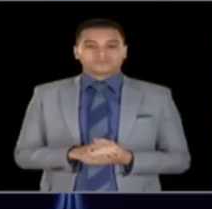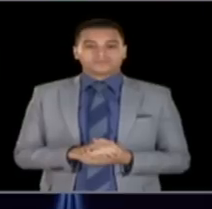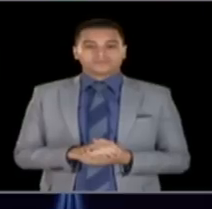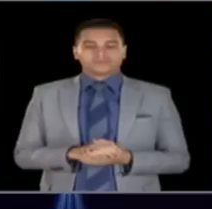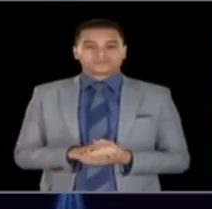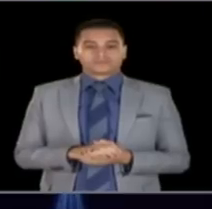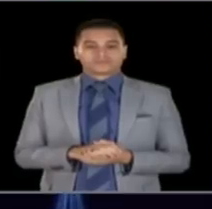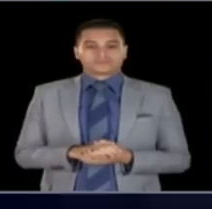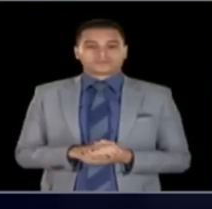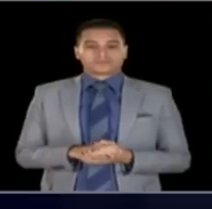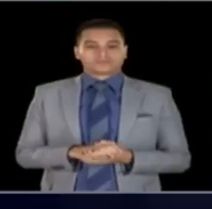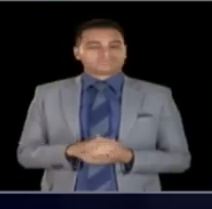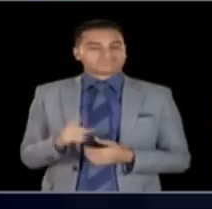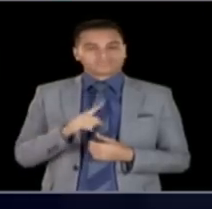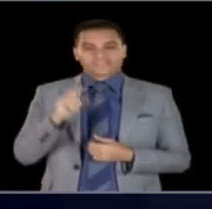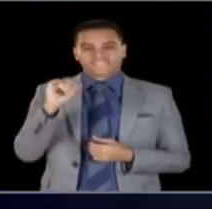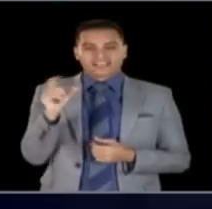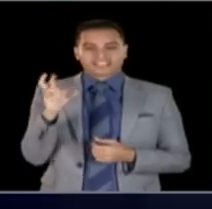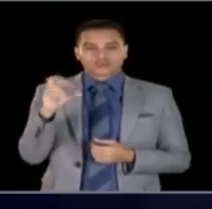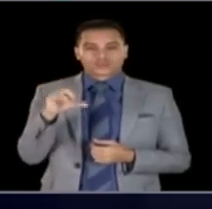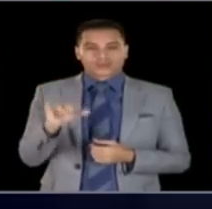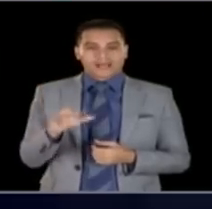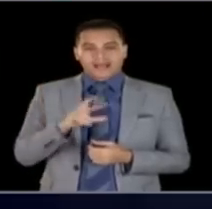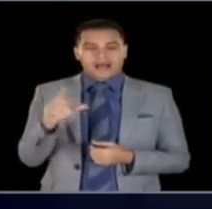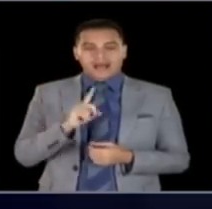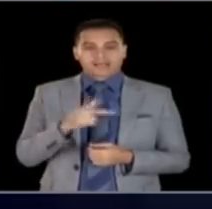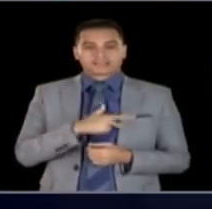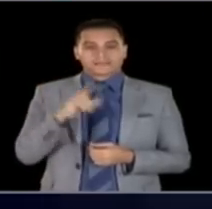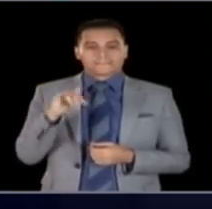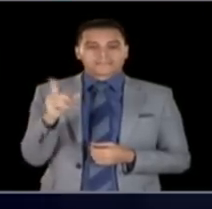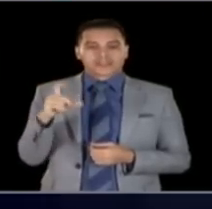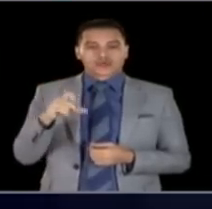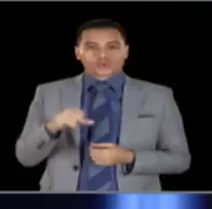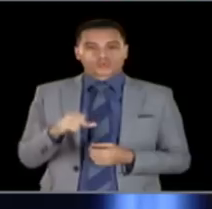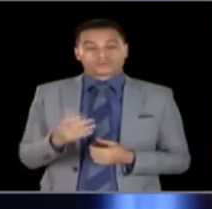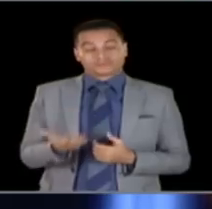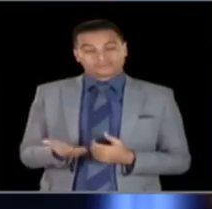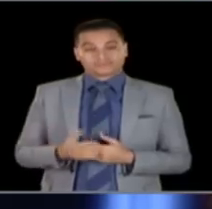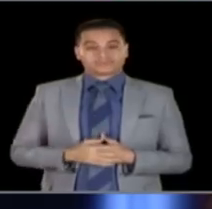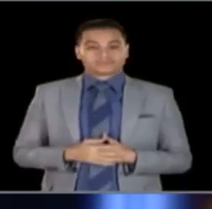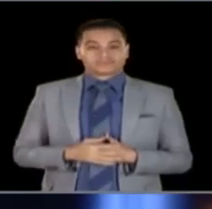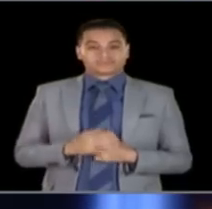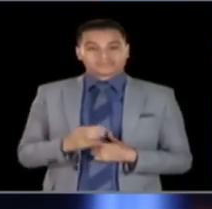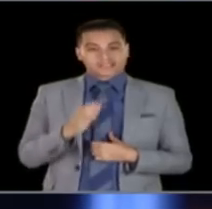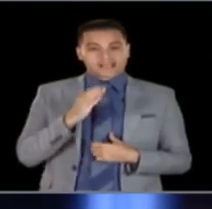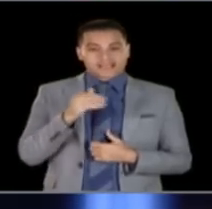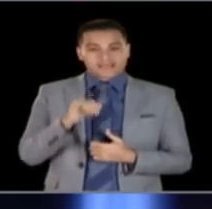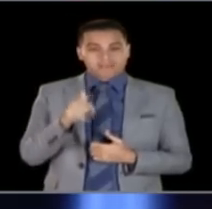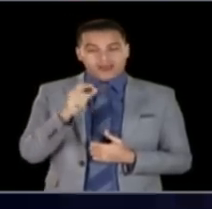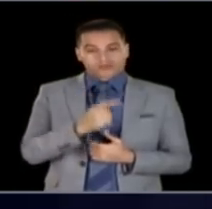فنزويلا. ولا فنزويلا. بيرو. كانت عندك يا إيمان.